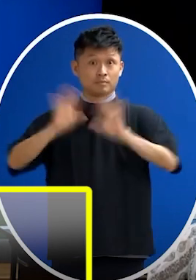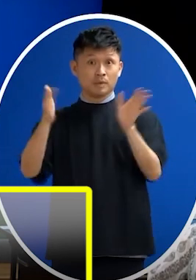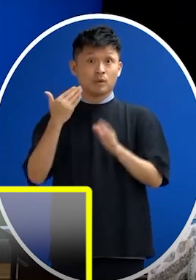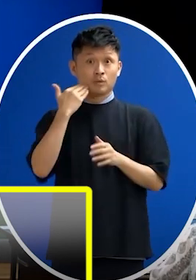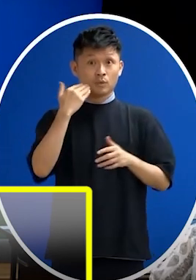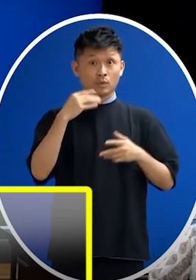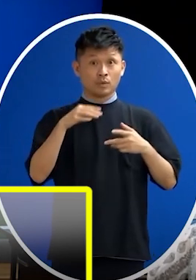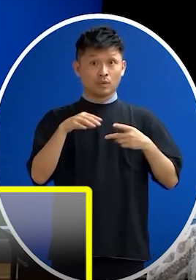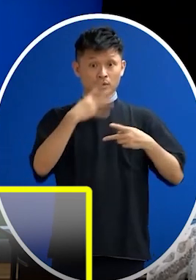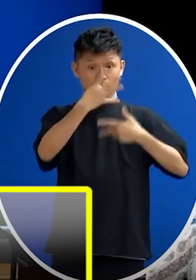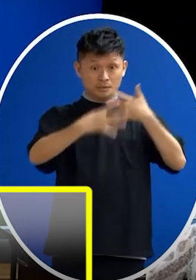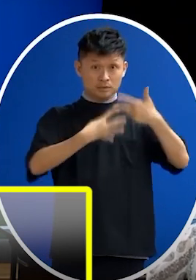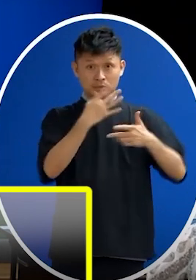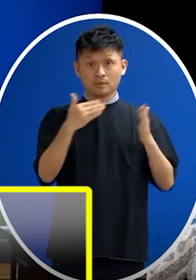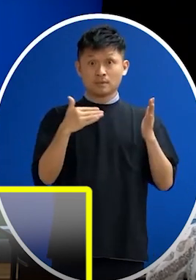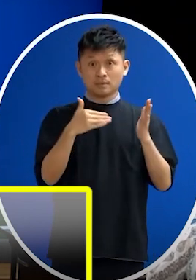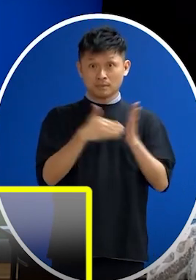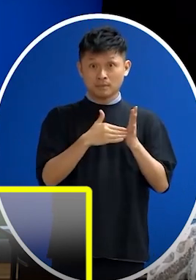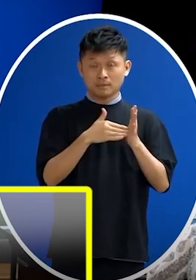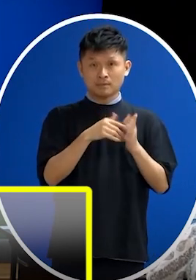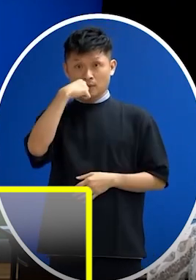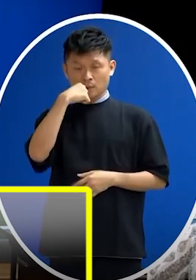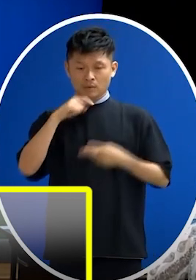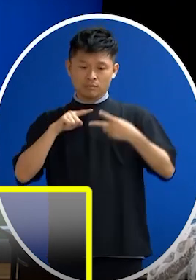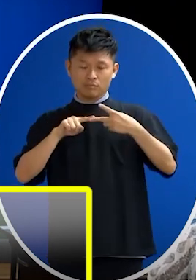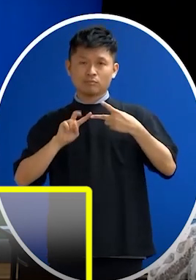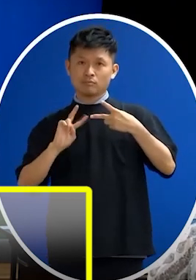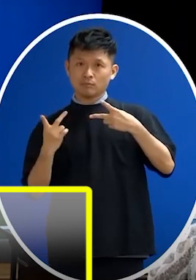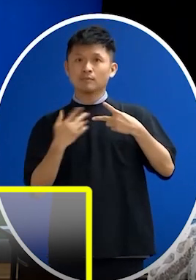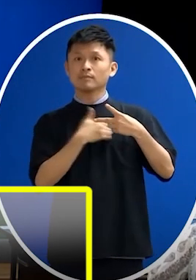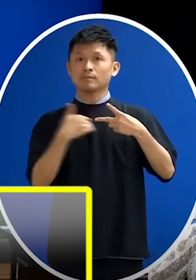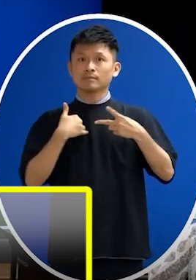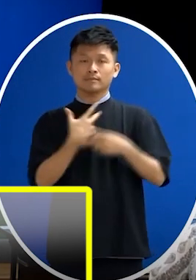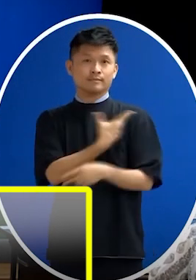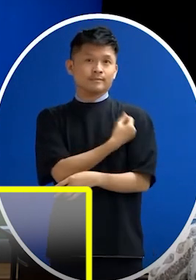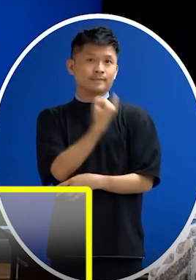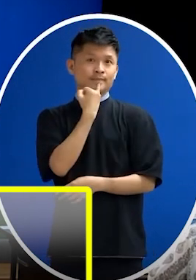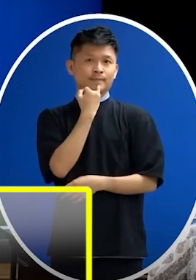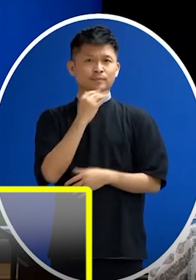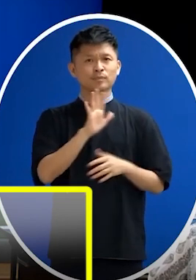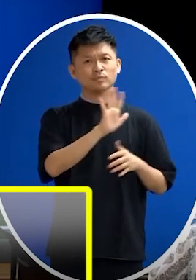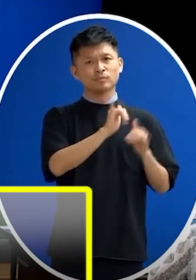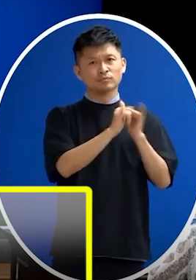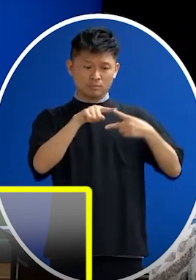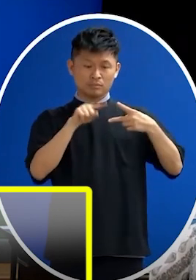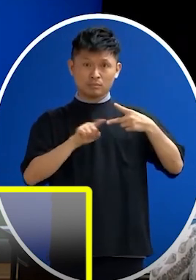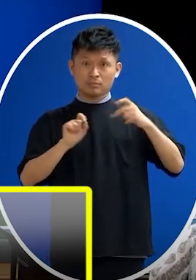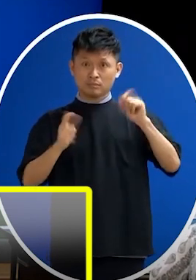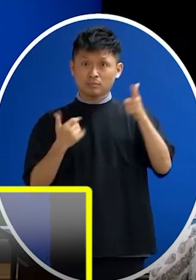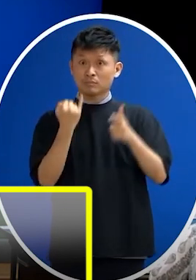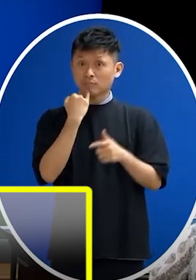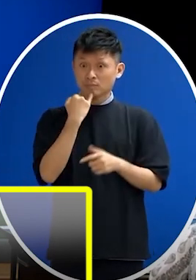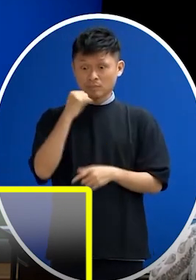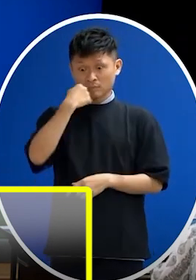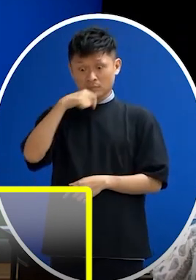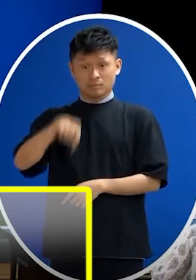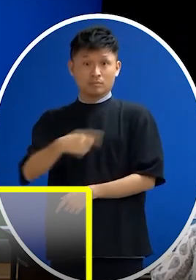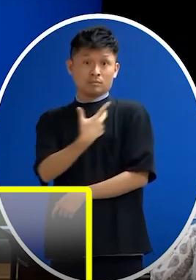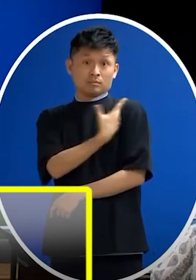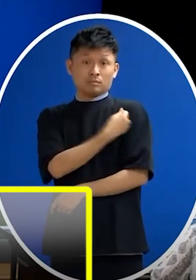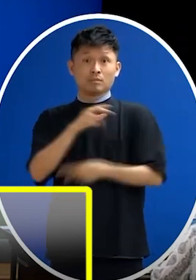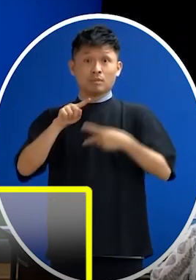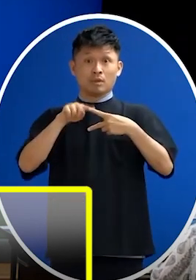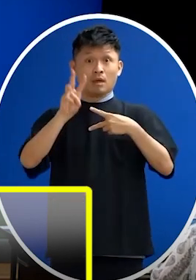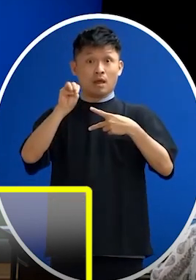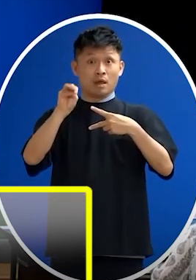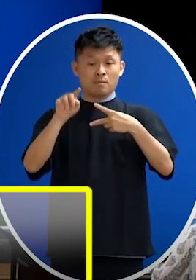满四周的话，回台之后可以混打台湾有的疫苗。有一些民众他们就比较不理解，就是说为什么在国内打莫德纳，想